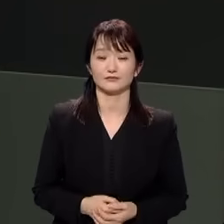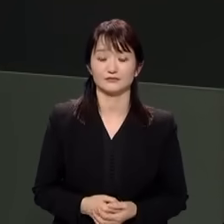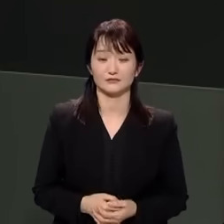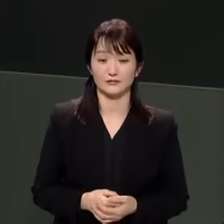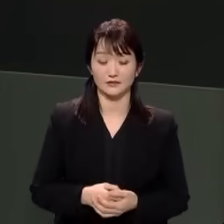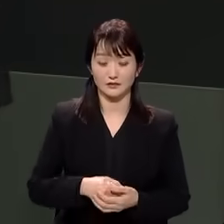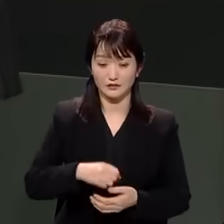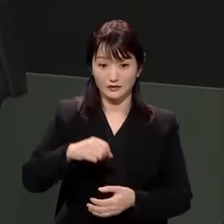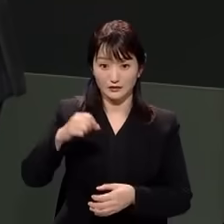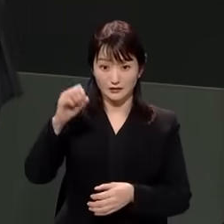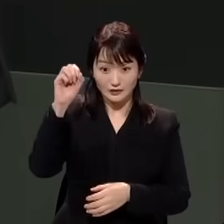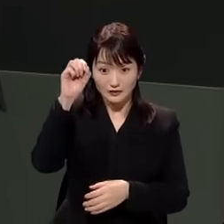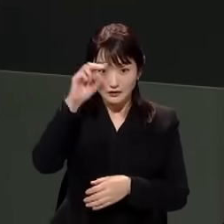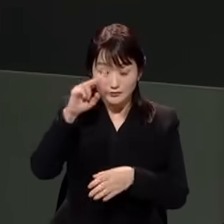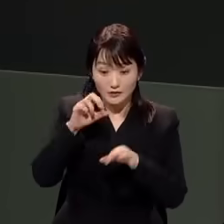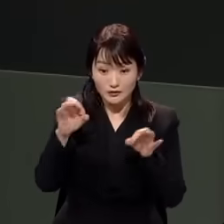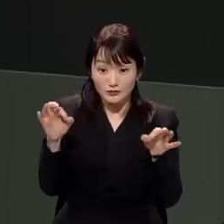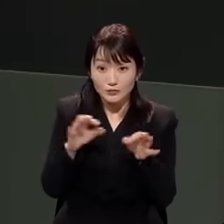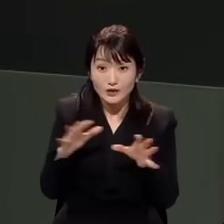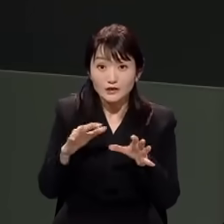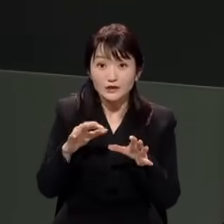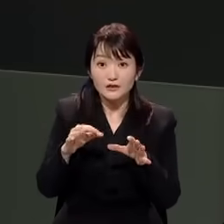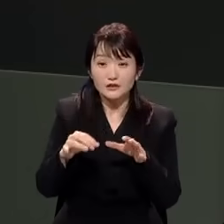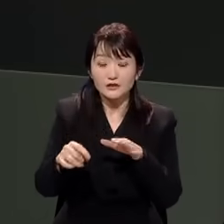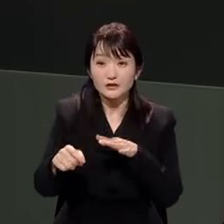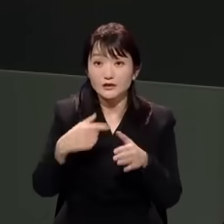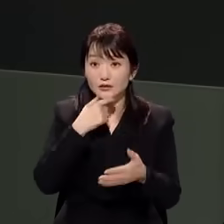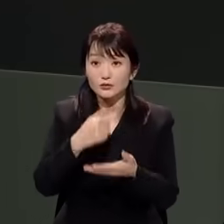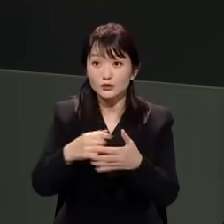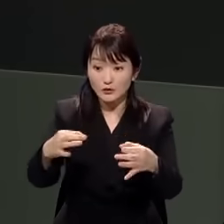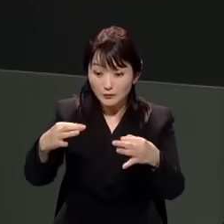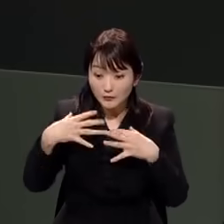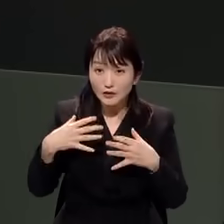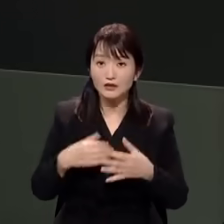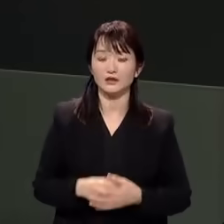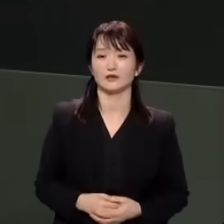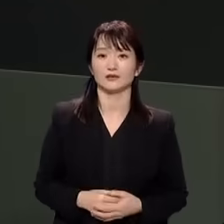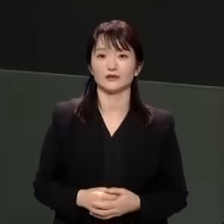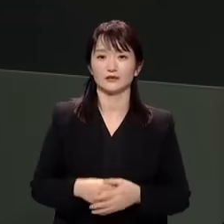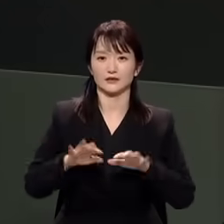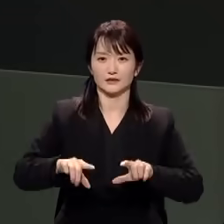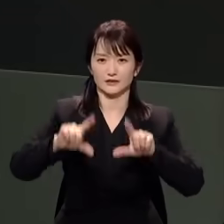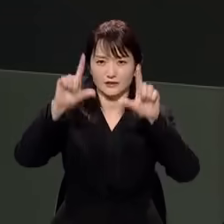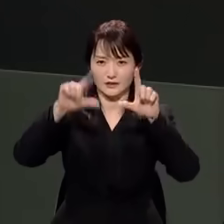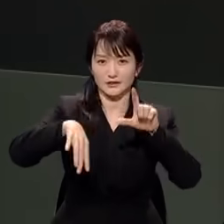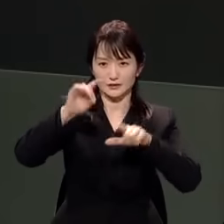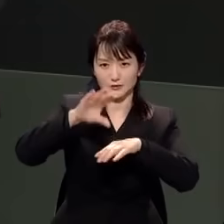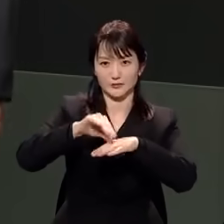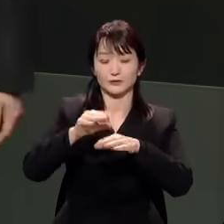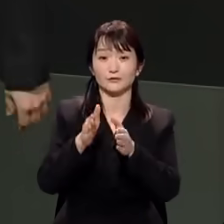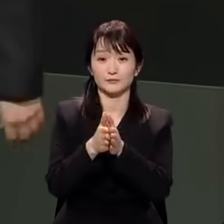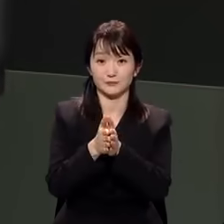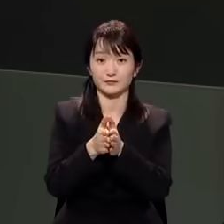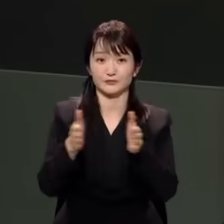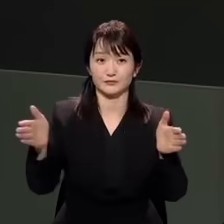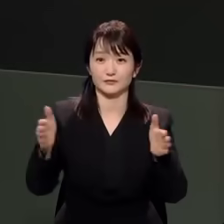눈뜨고 당한 속임수입니다. 사방가족께서 제보해 주신 사건으로 새해 첫 방송 시작합니다.